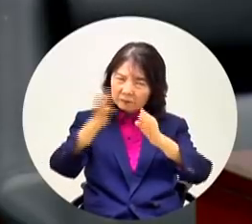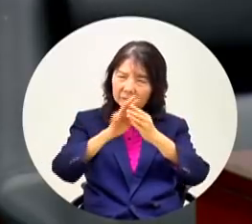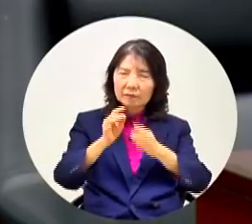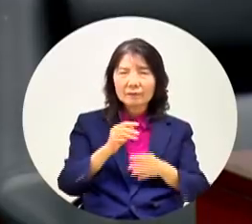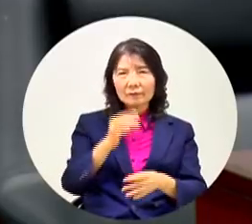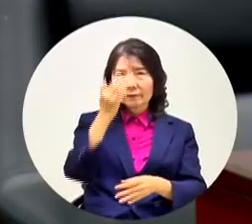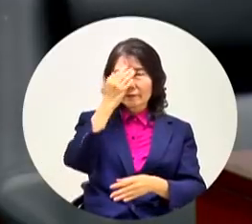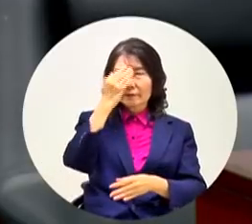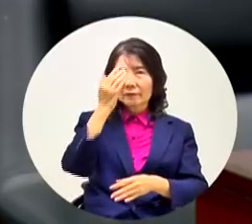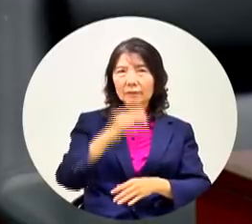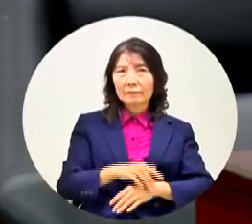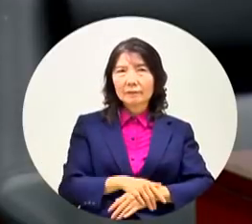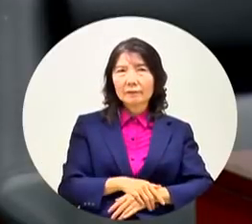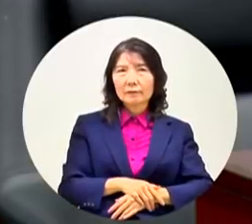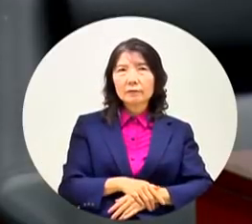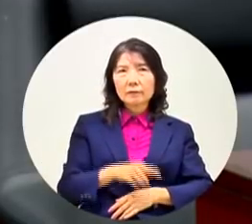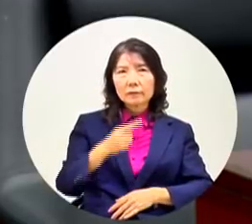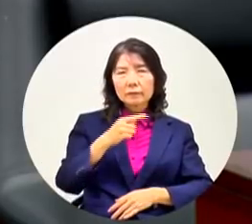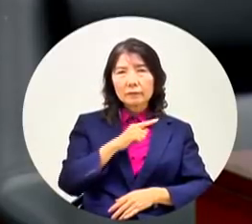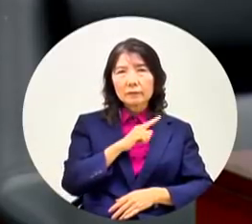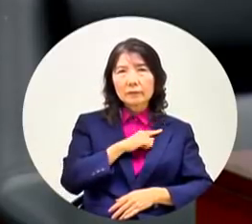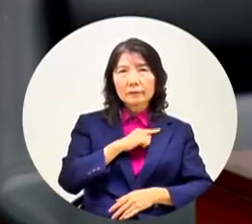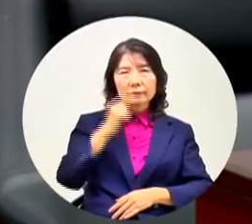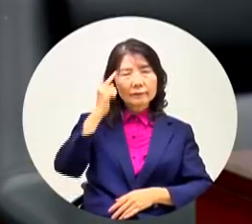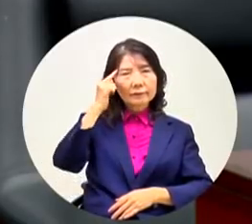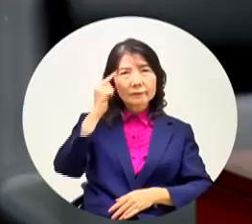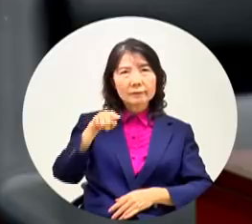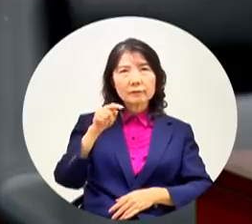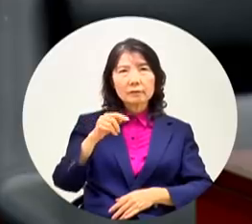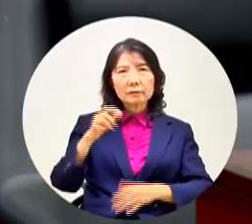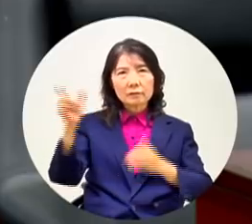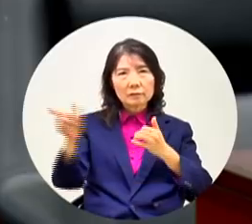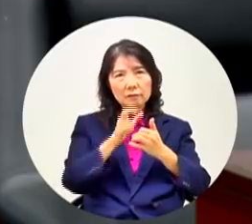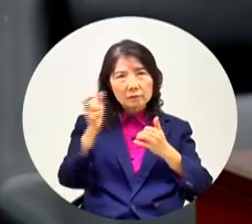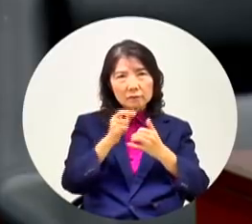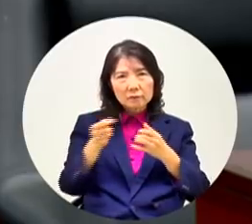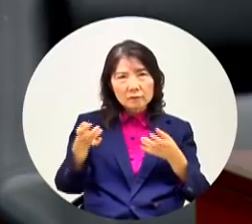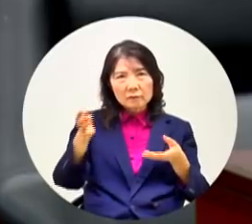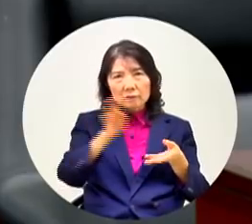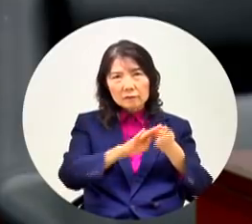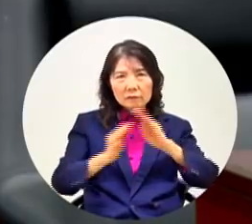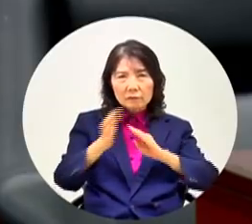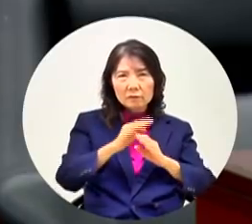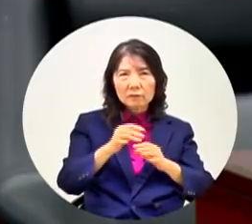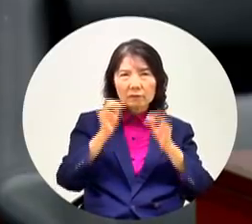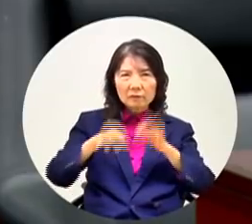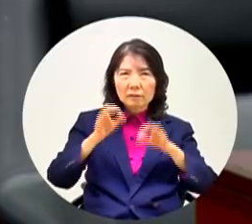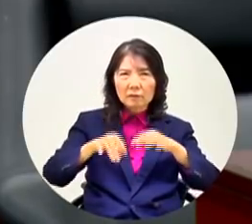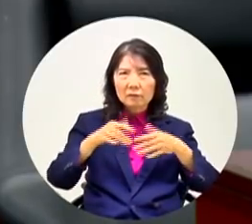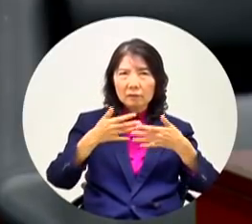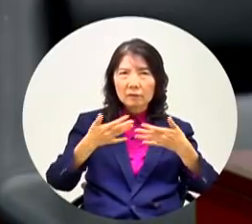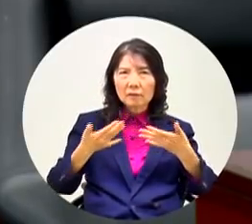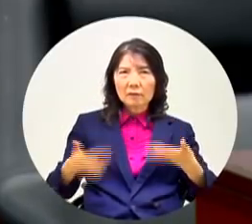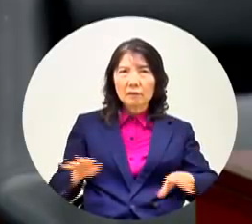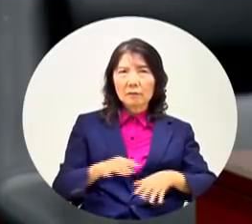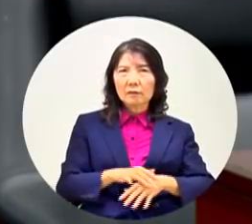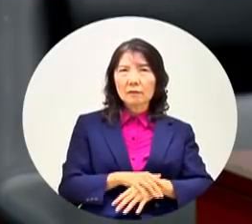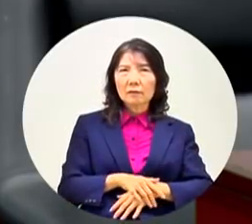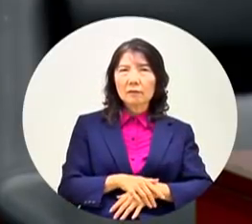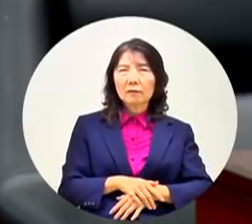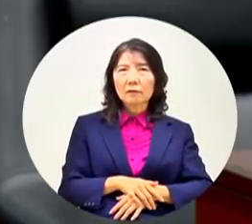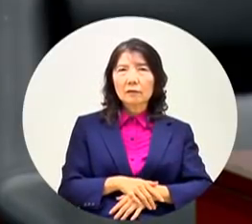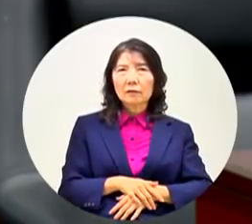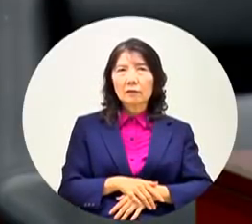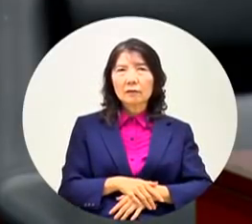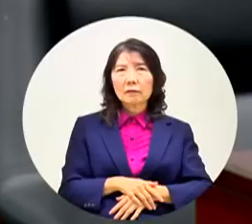以我的看法的讲，你风台爱修当中，是不是浪费非常大的一个？吼，包括